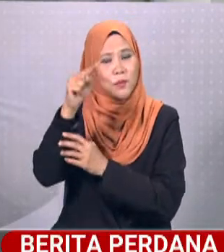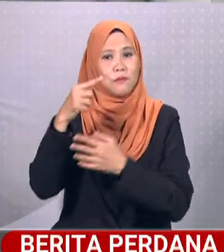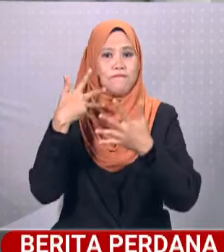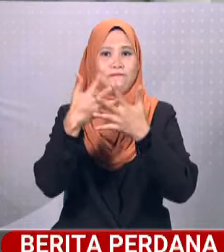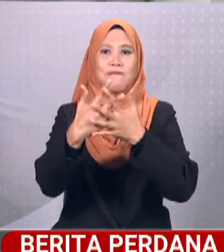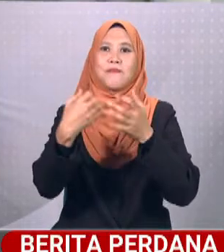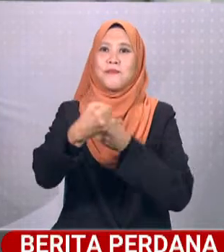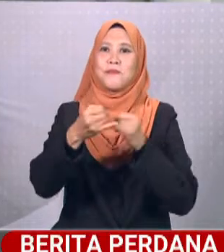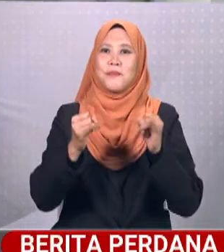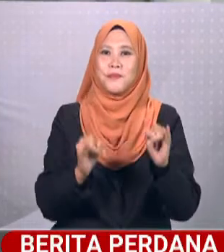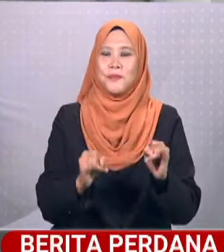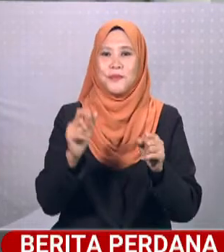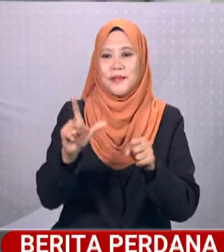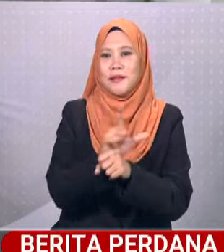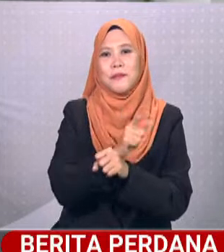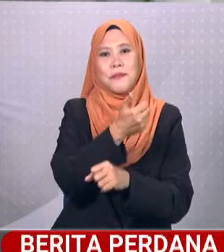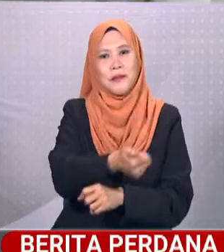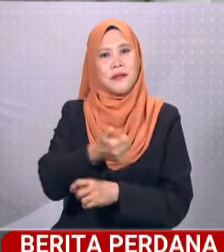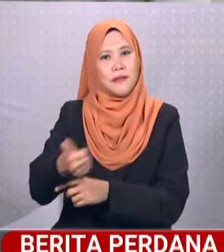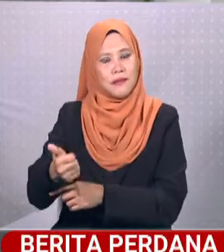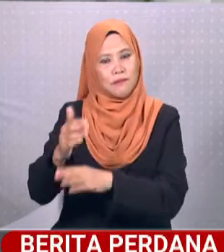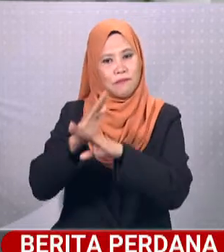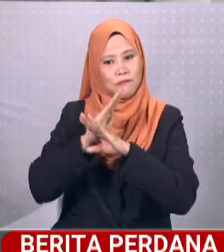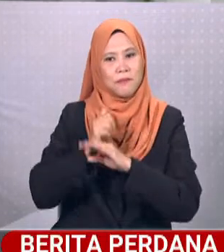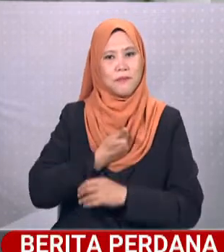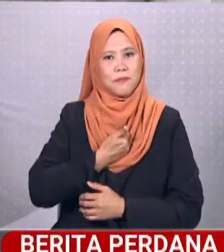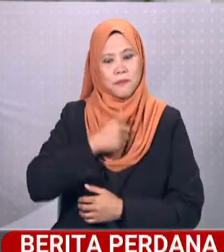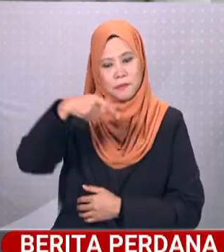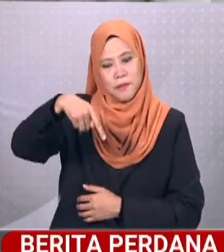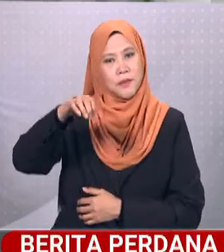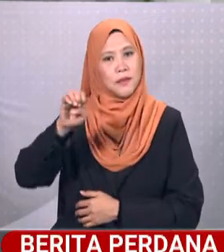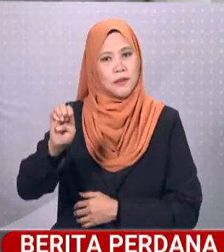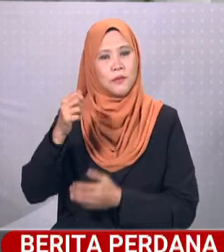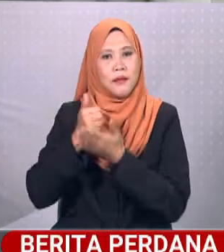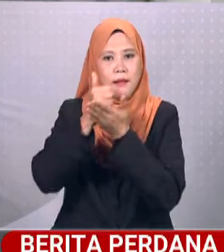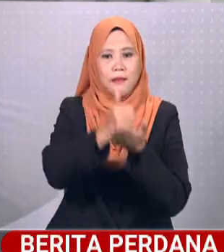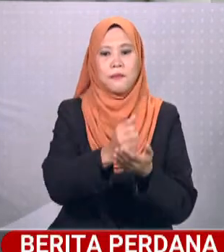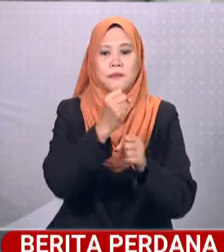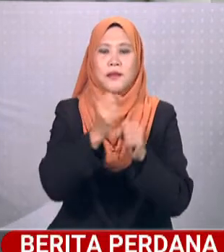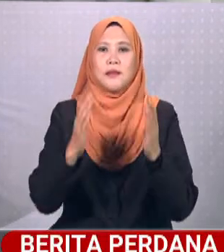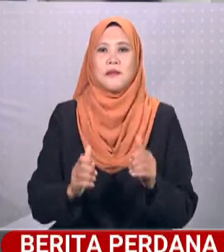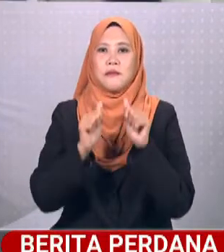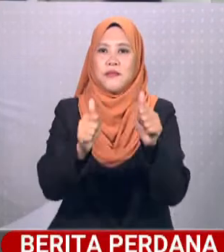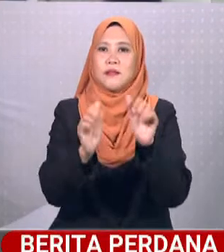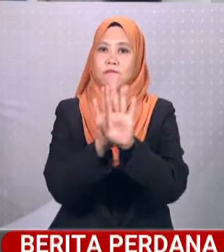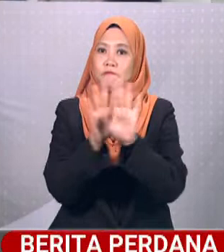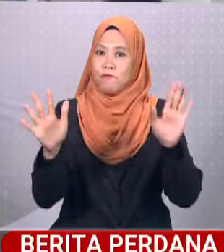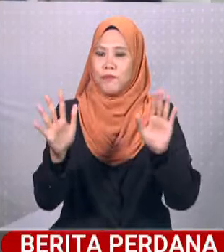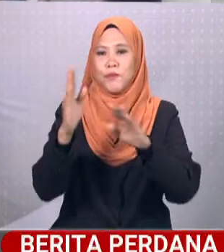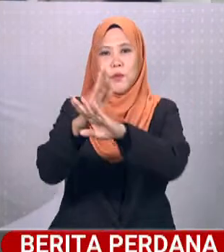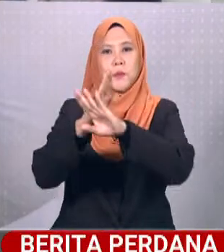Malaysia yang menghasilkan kelengkapan peralatan perlindungan peribadi PPE untuk membantu petugas barisan hadapan